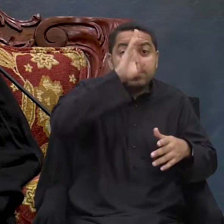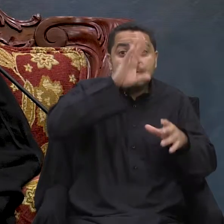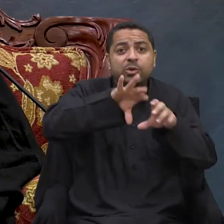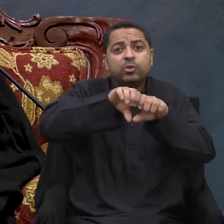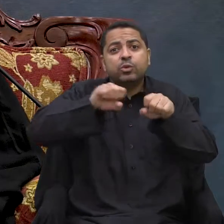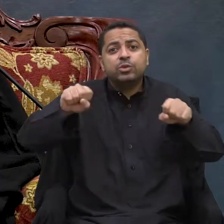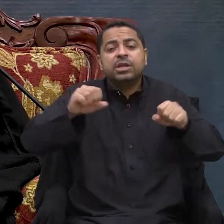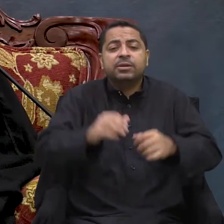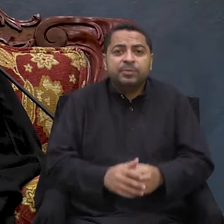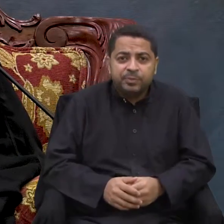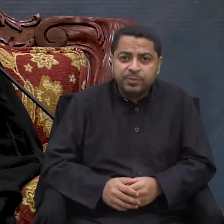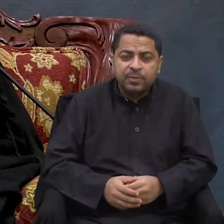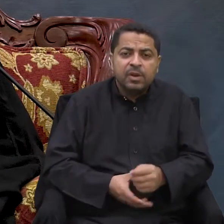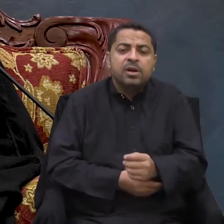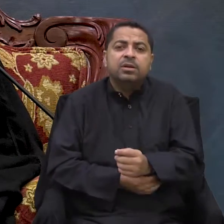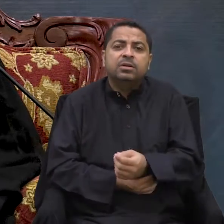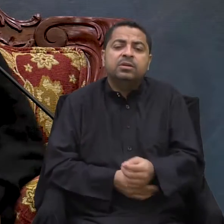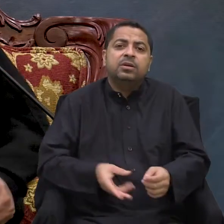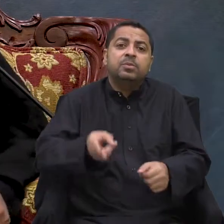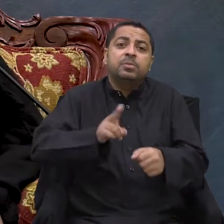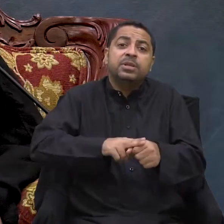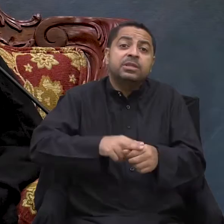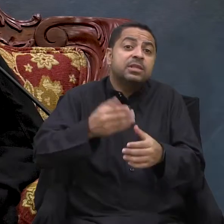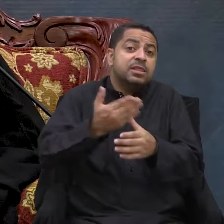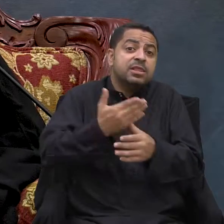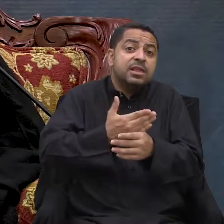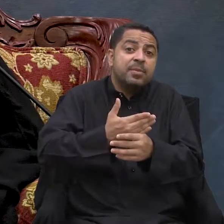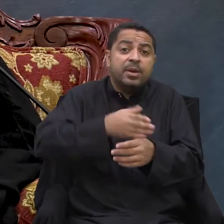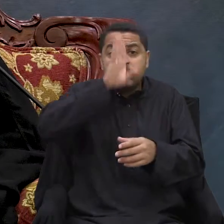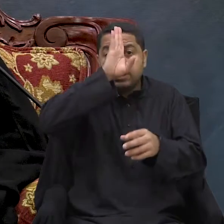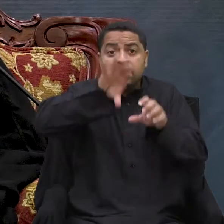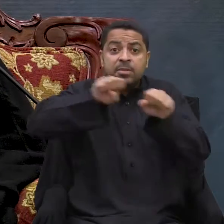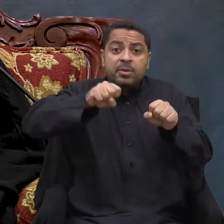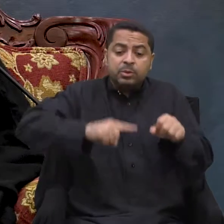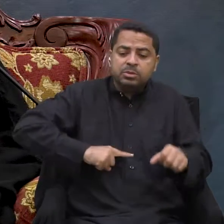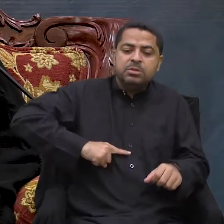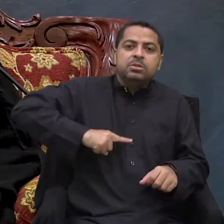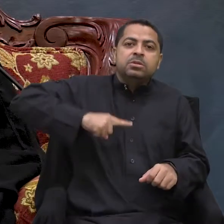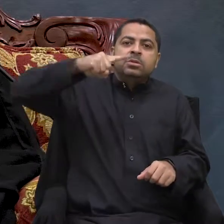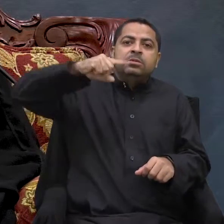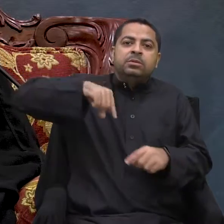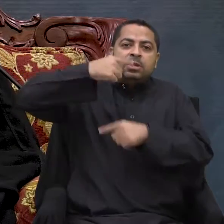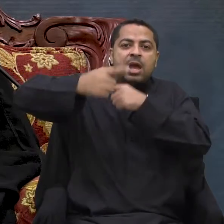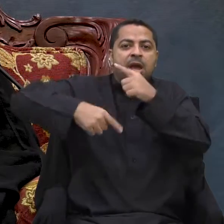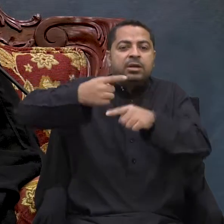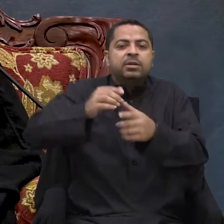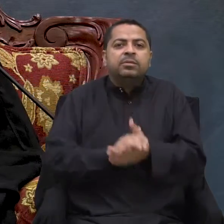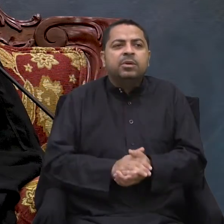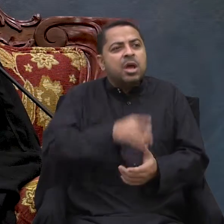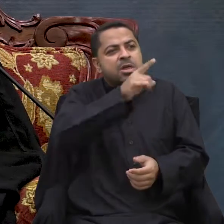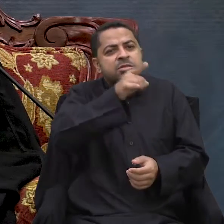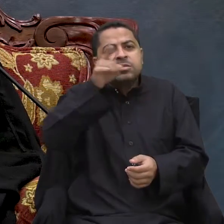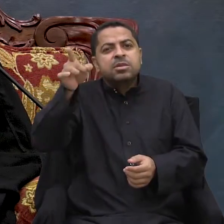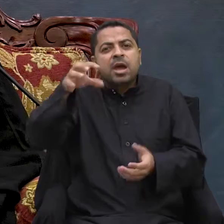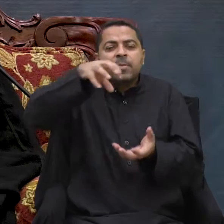التي كانت قد انبعثت من تحريك الحسين عليه السلام. هل رأيتم